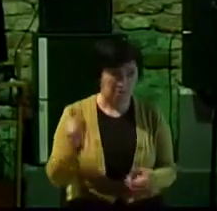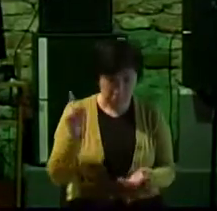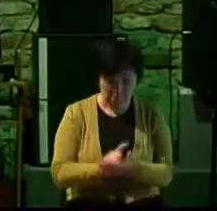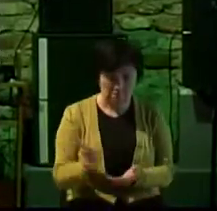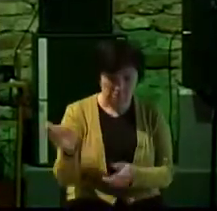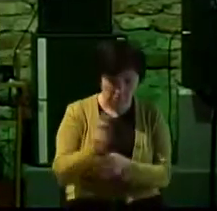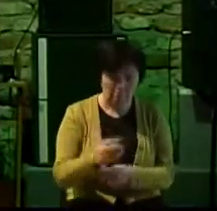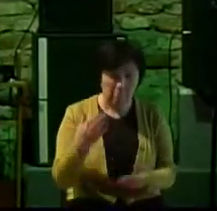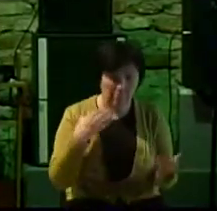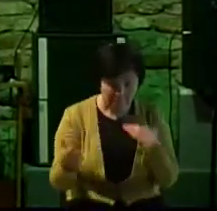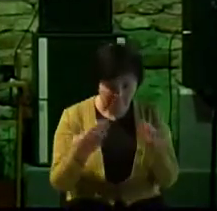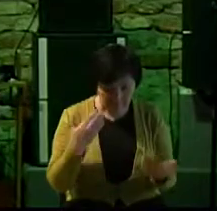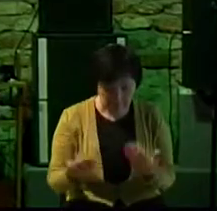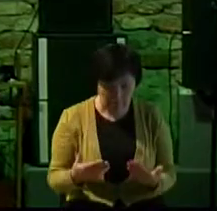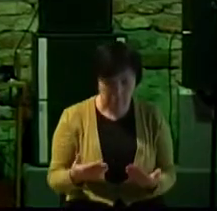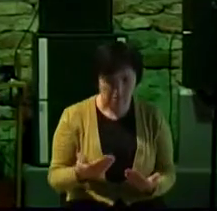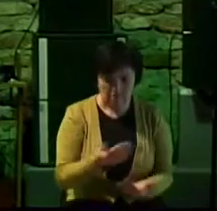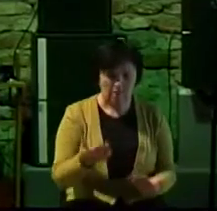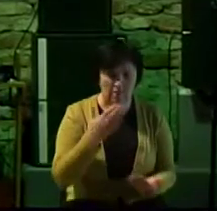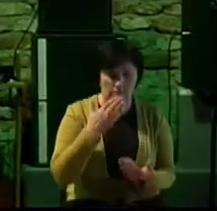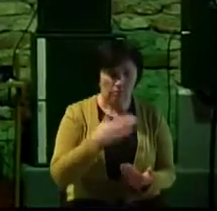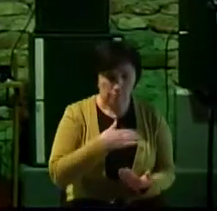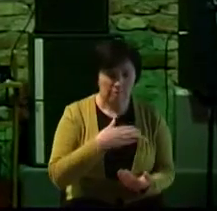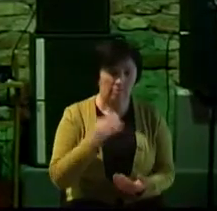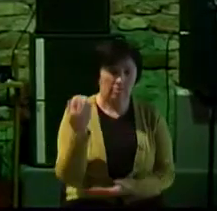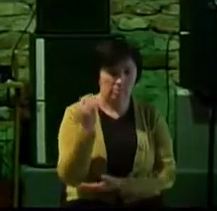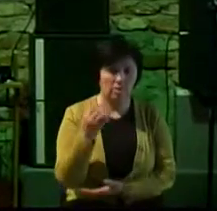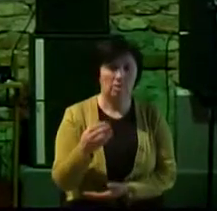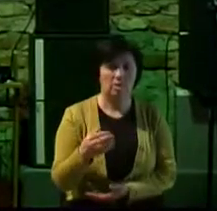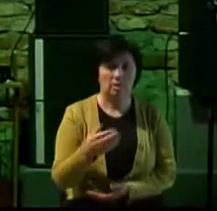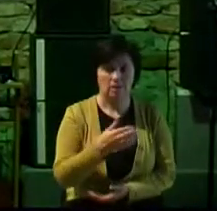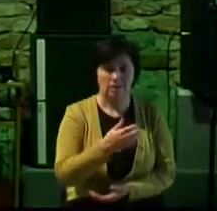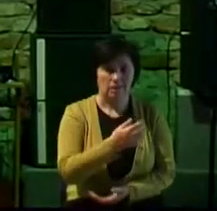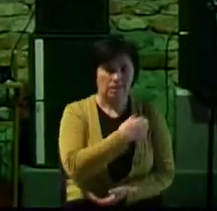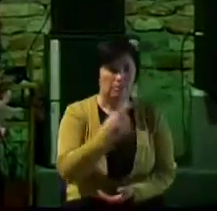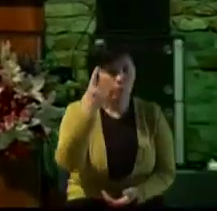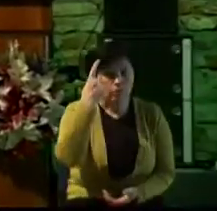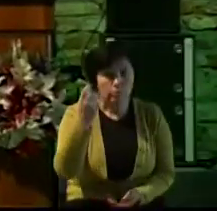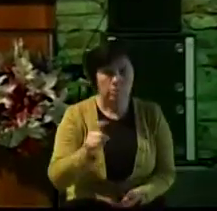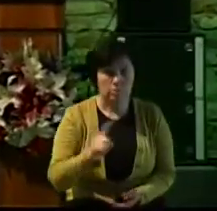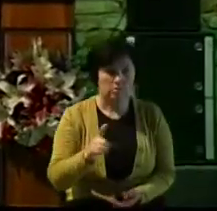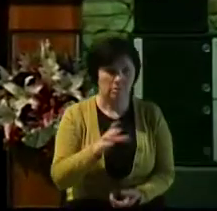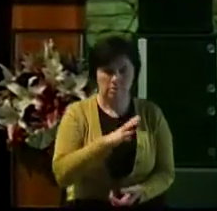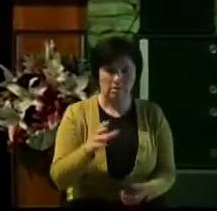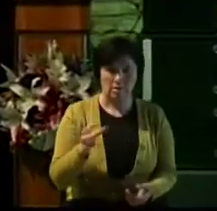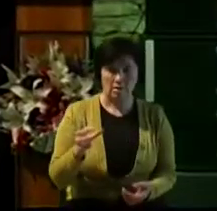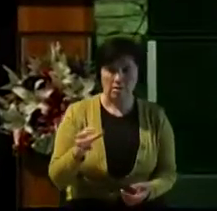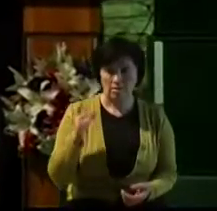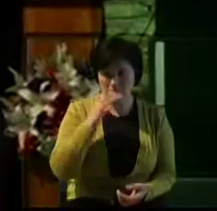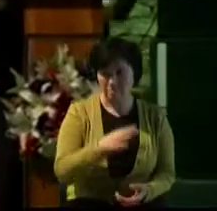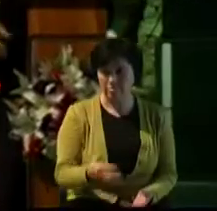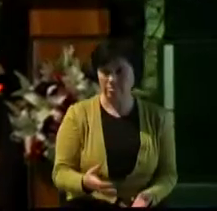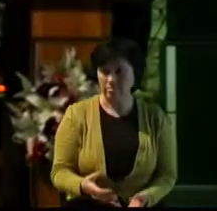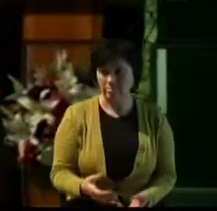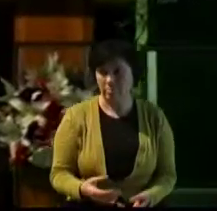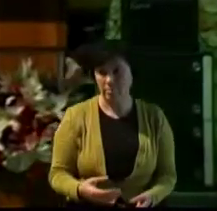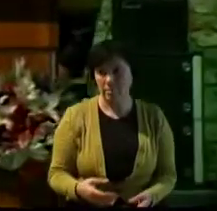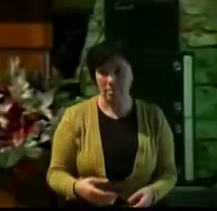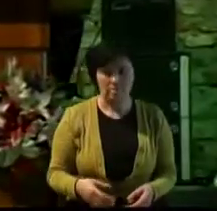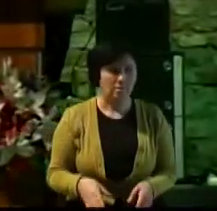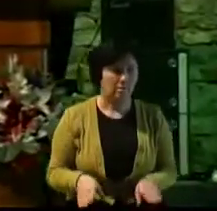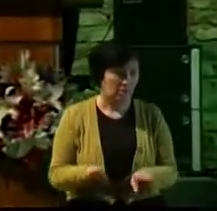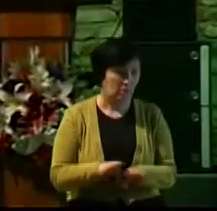что мы любим его и мы хотим предостеречь его, потому что это может далеко завести. И то же самое